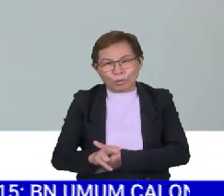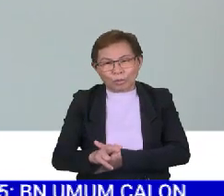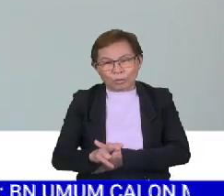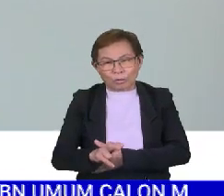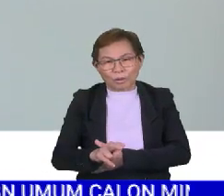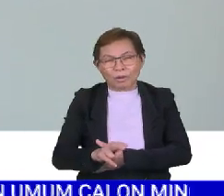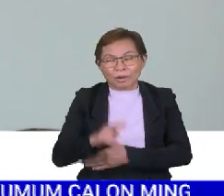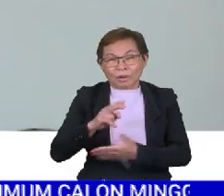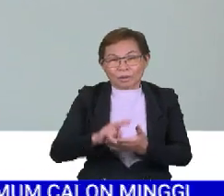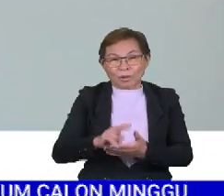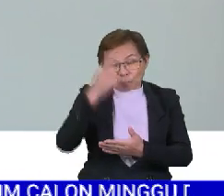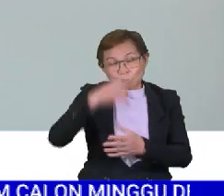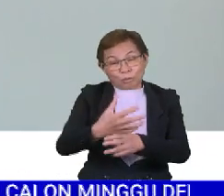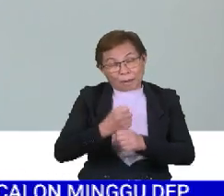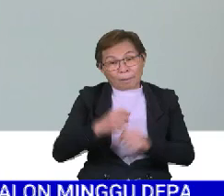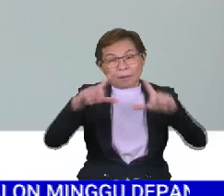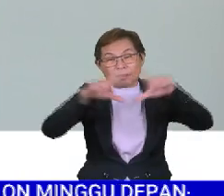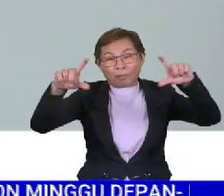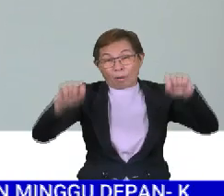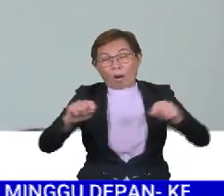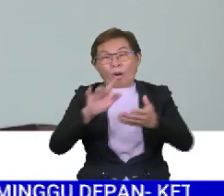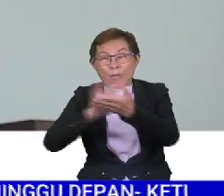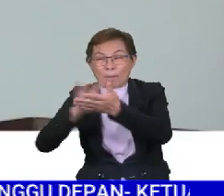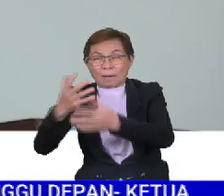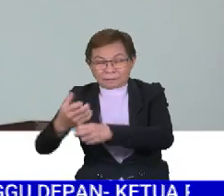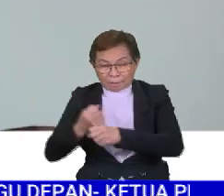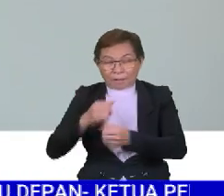lama untuk mendapatkan peranti siswa ini.